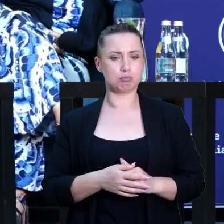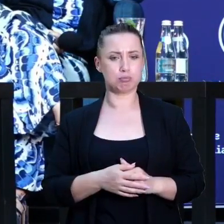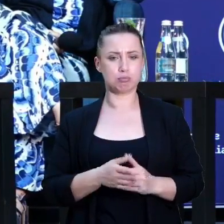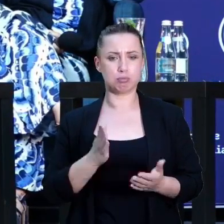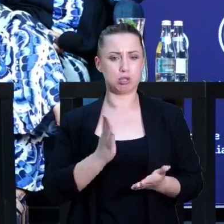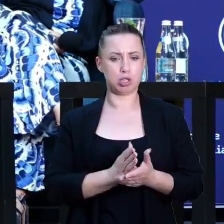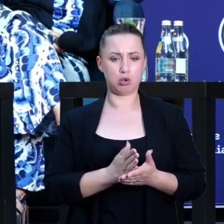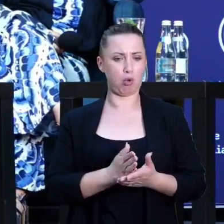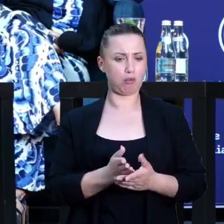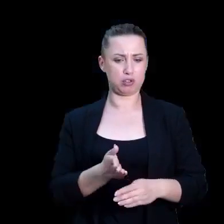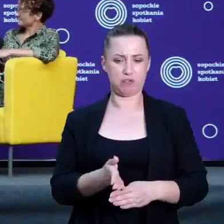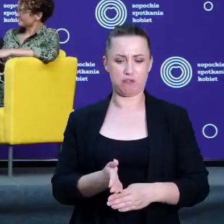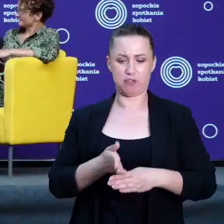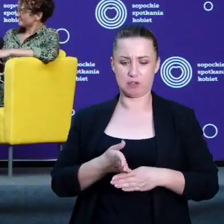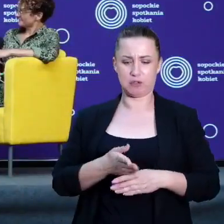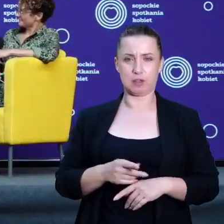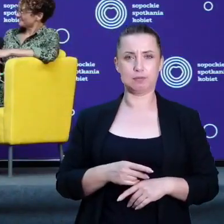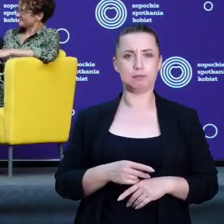kato marginesie.